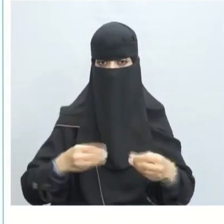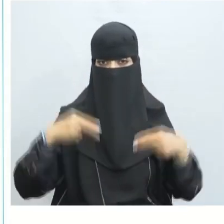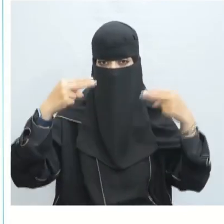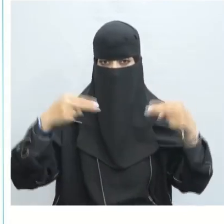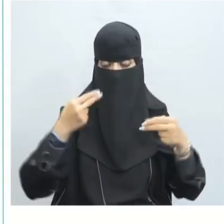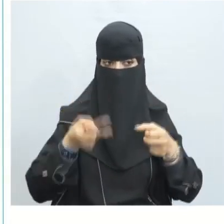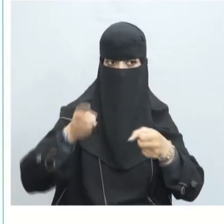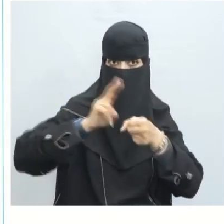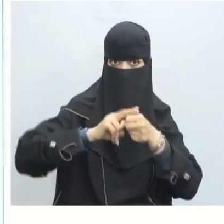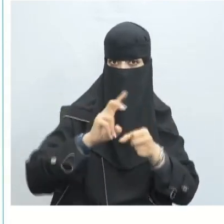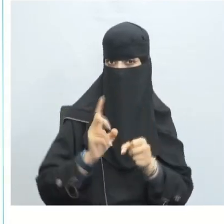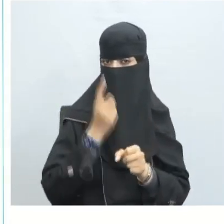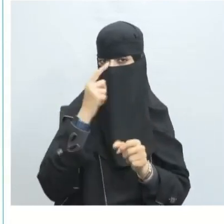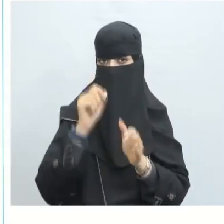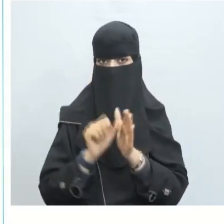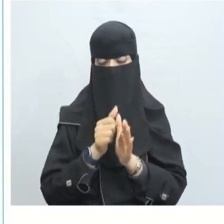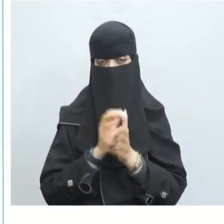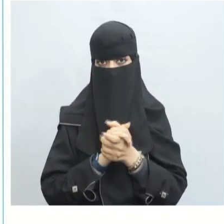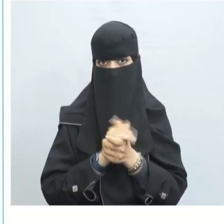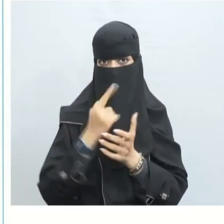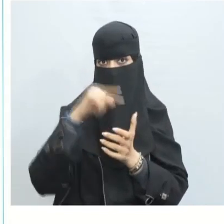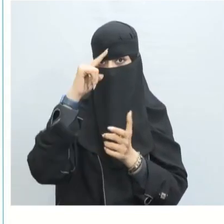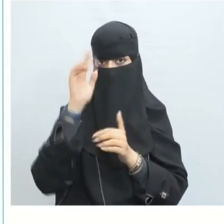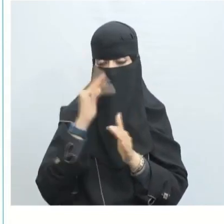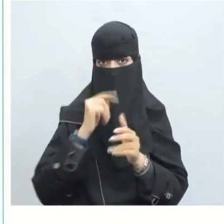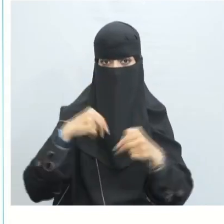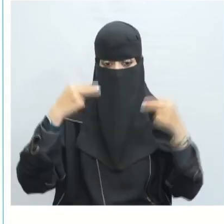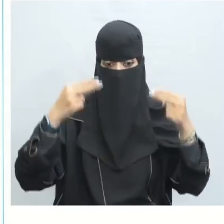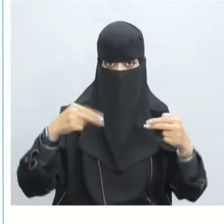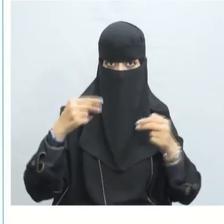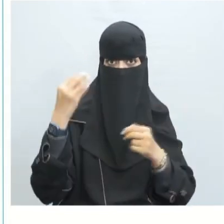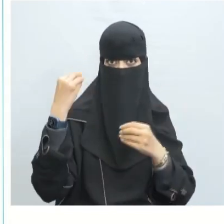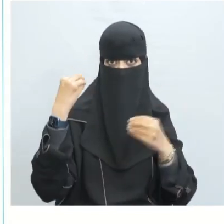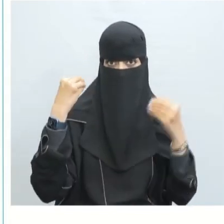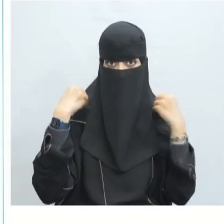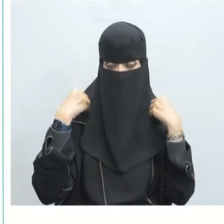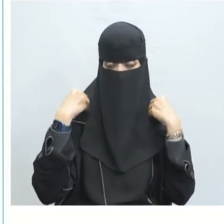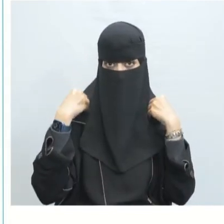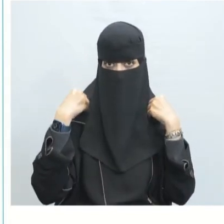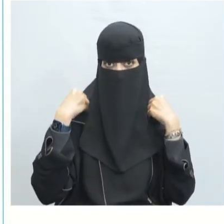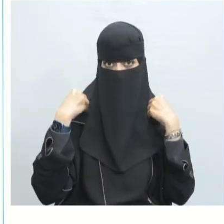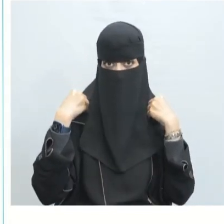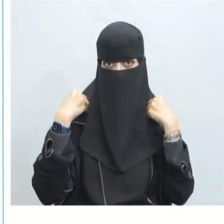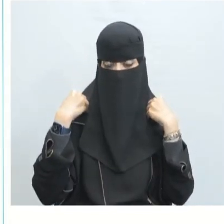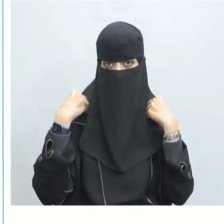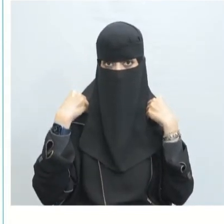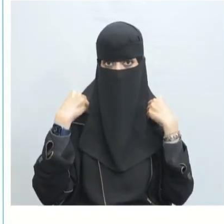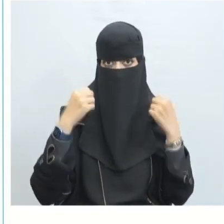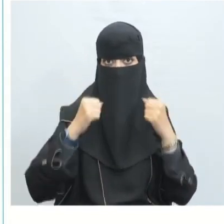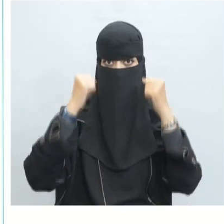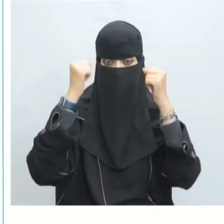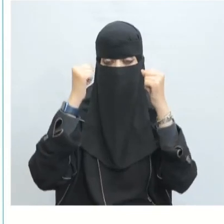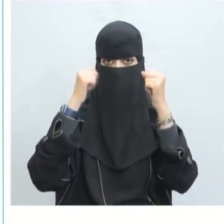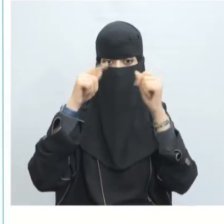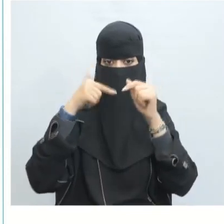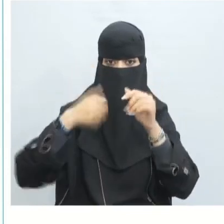ام لا فمثلا فعاليه رياضيه بطوله مثلا في كره القدم